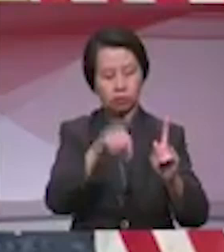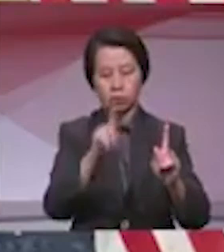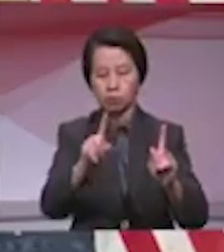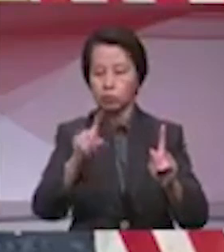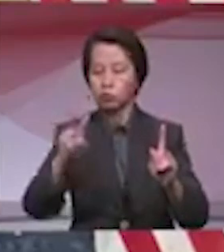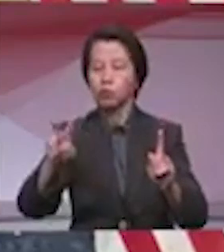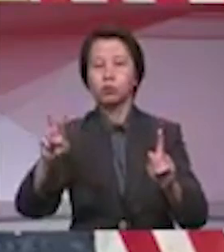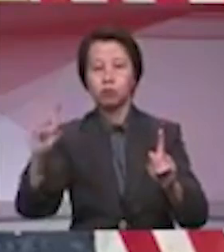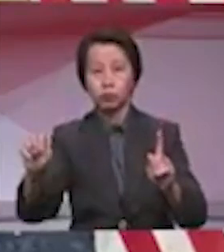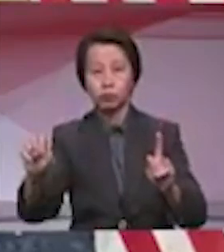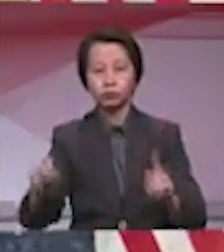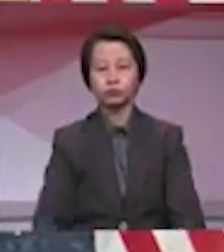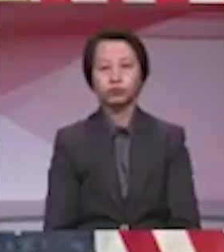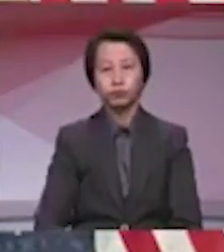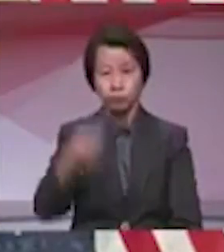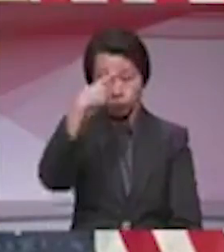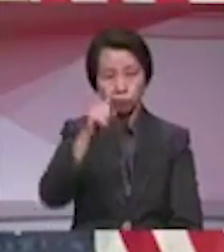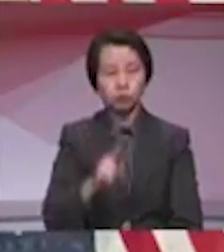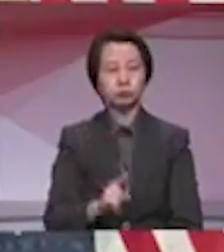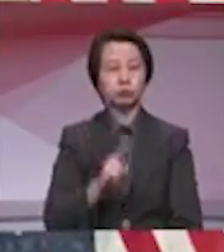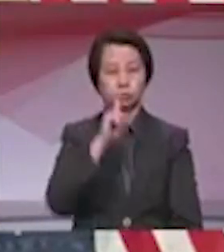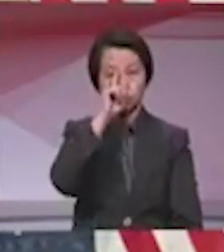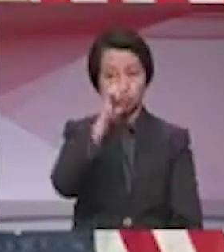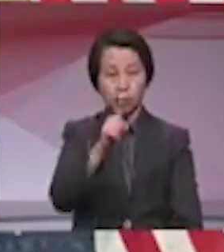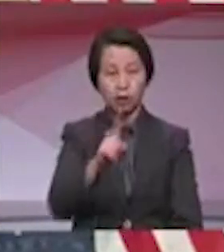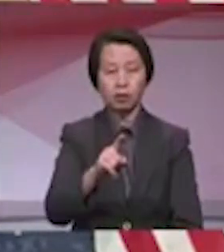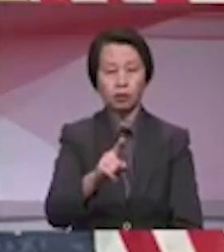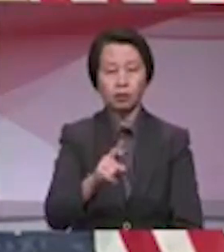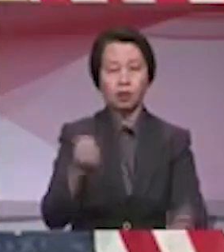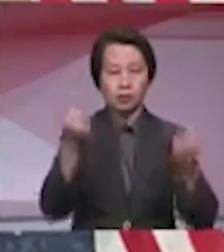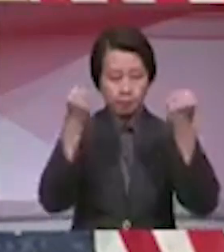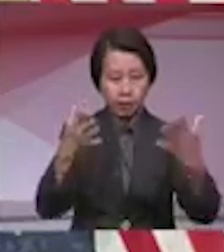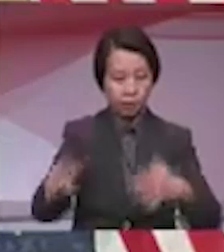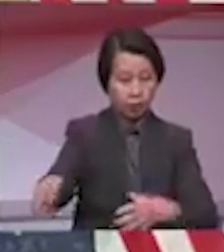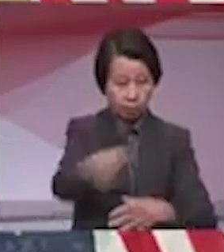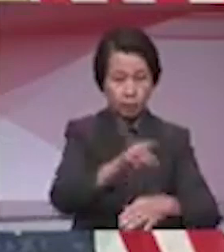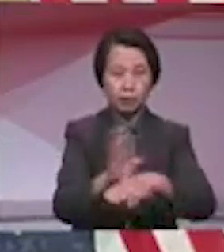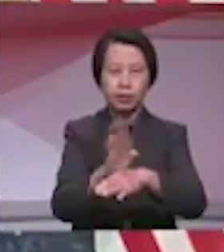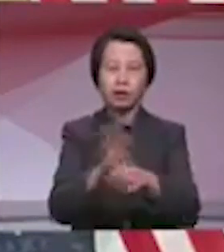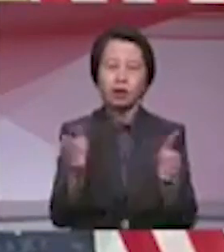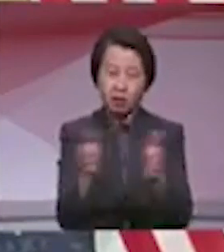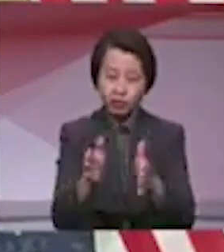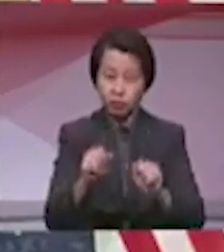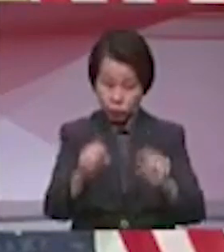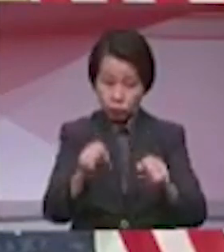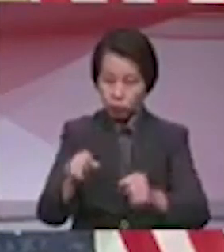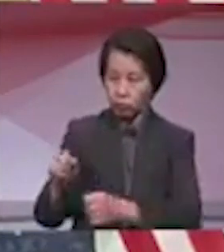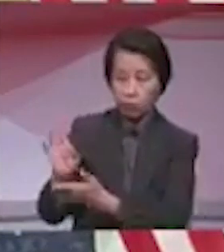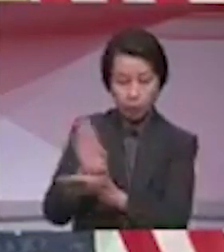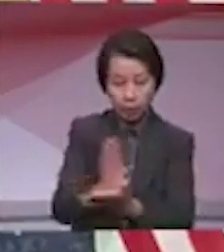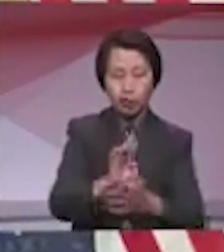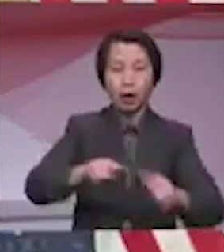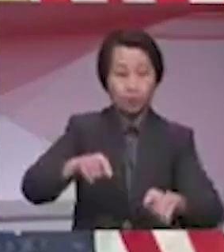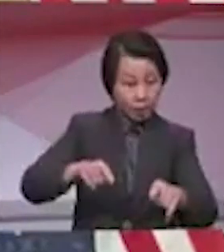2020. Untuk nak memastikan lebih ramai peniaga mikro yang layak tapi